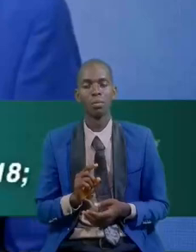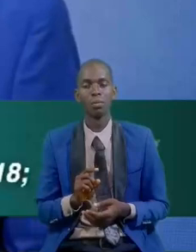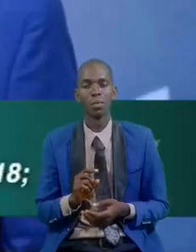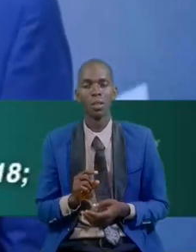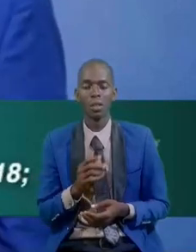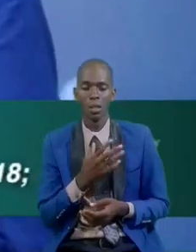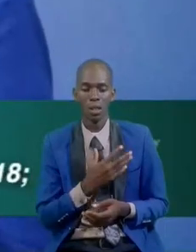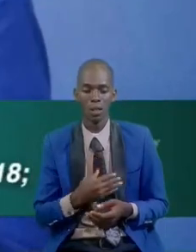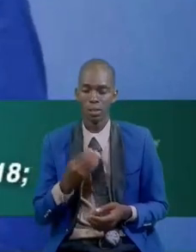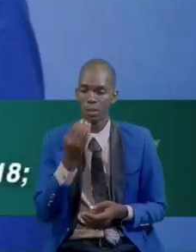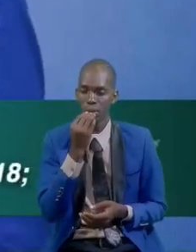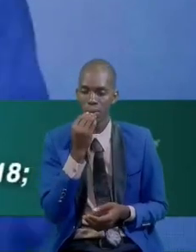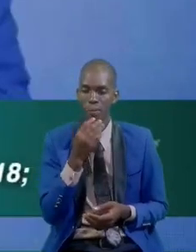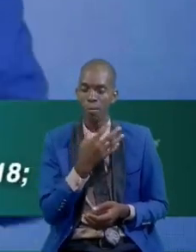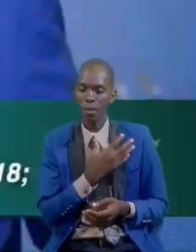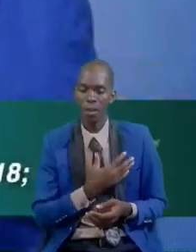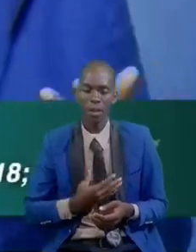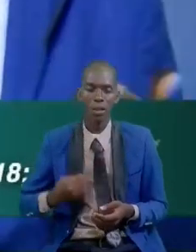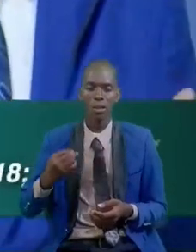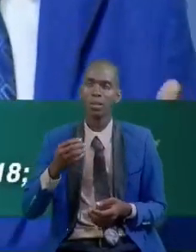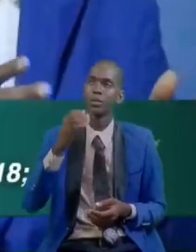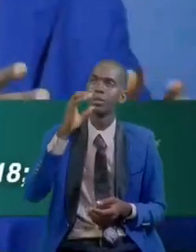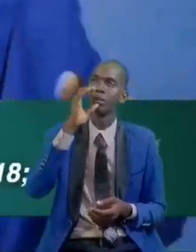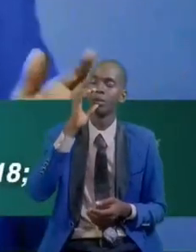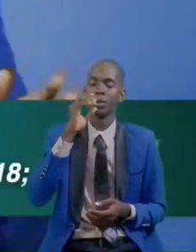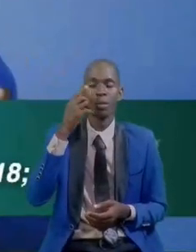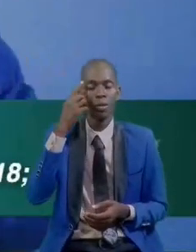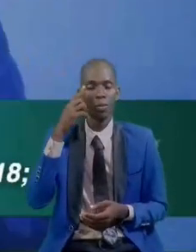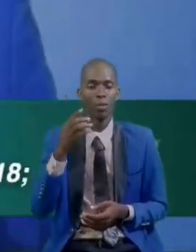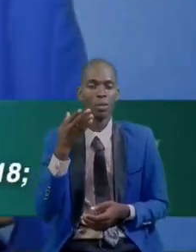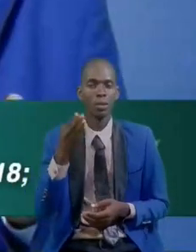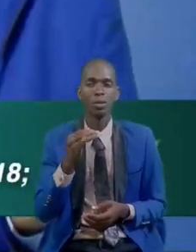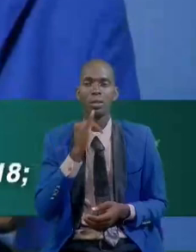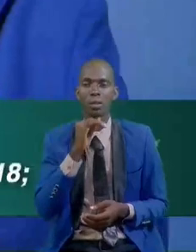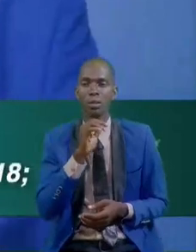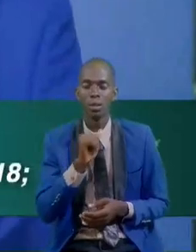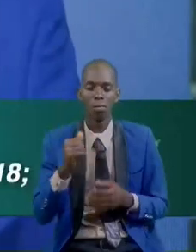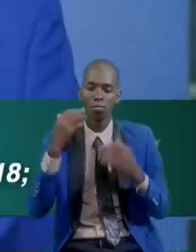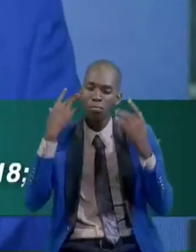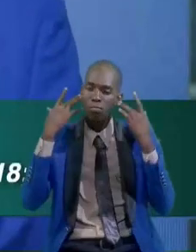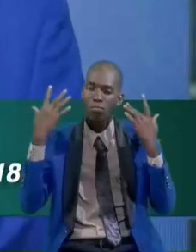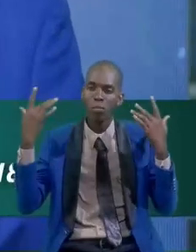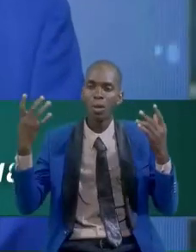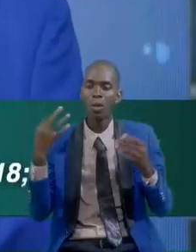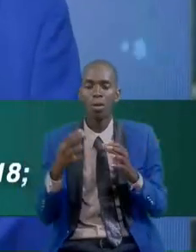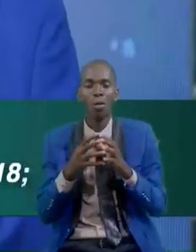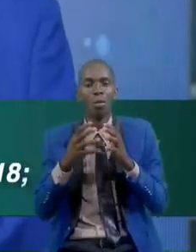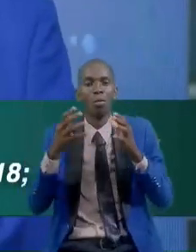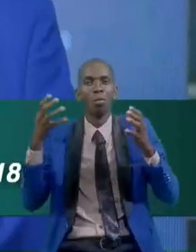monte, mange et bois. Car il se fait un bruit qui annonce la